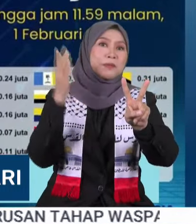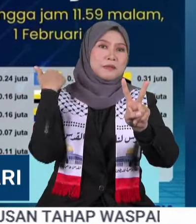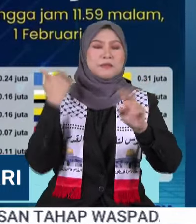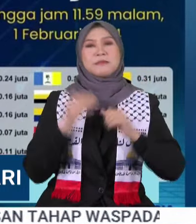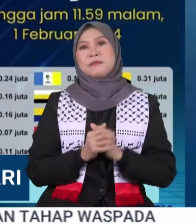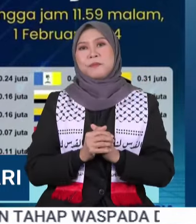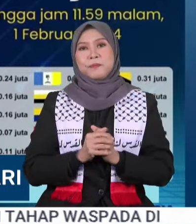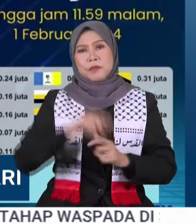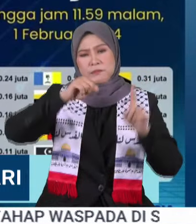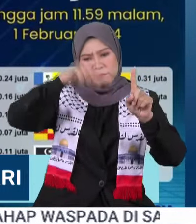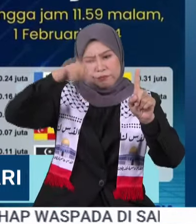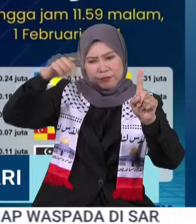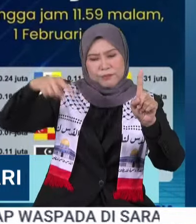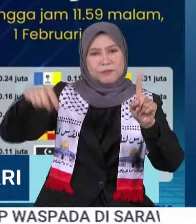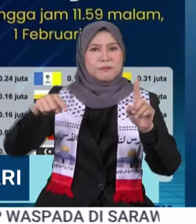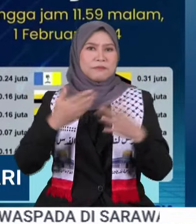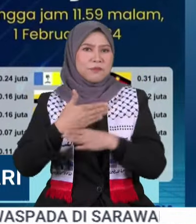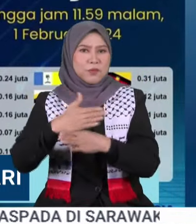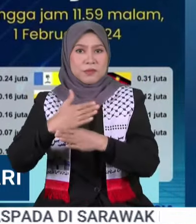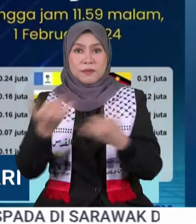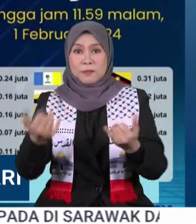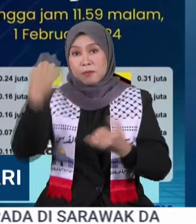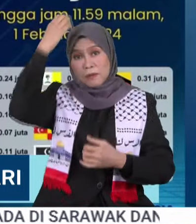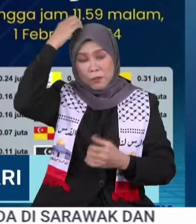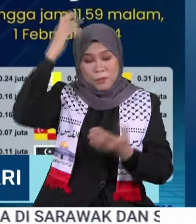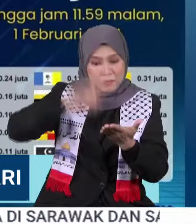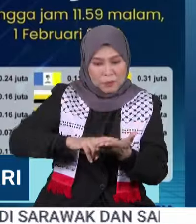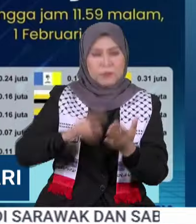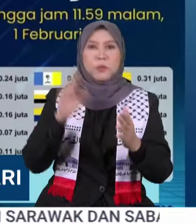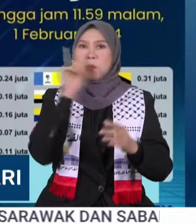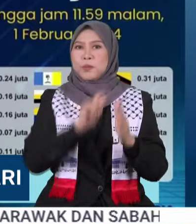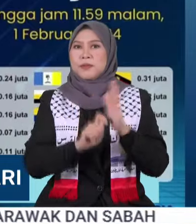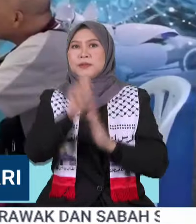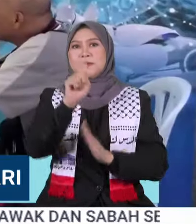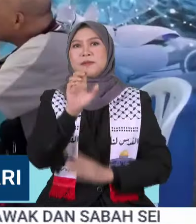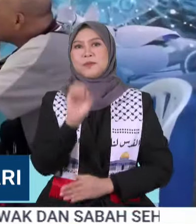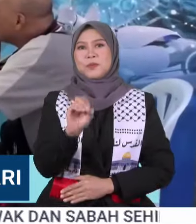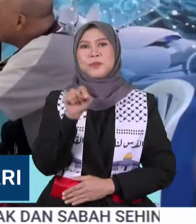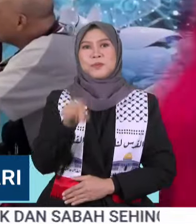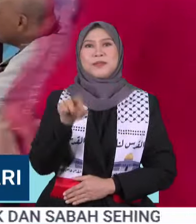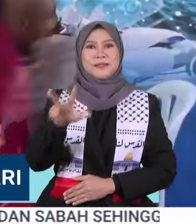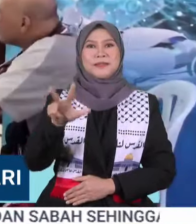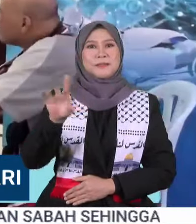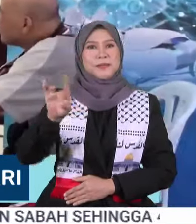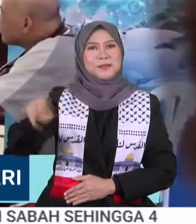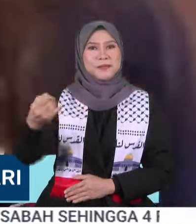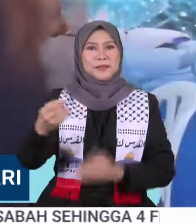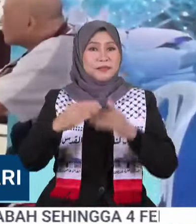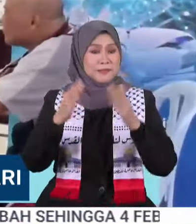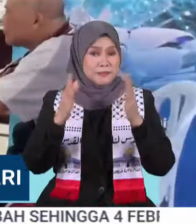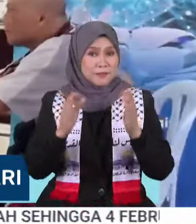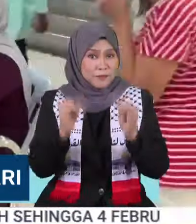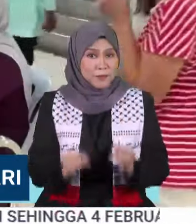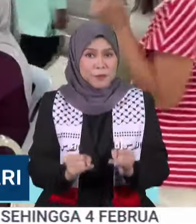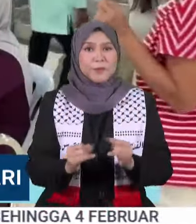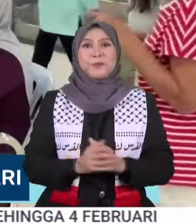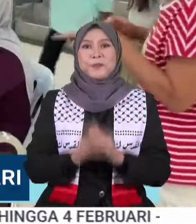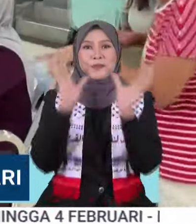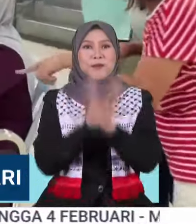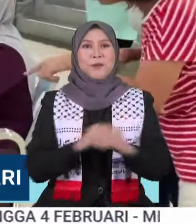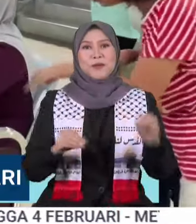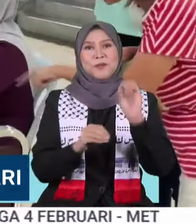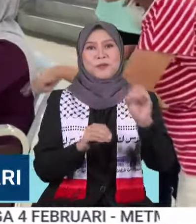Menurut infografik yang turut dikongsikan, Selangor merekodkan jumlah tertinggi iaitu seramai 0.38 juta individu, diikuti